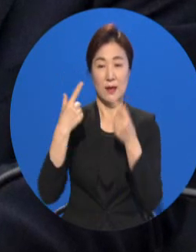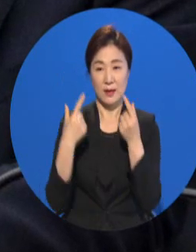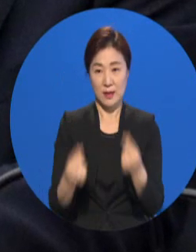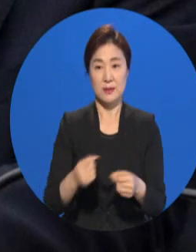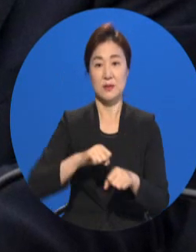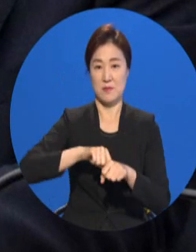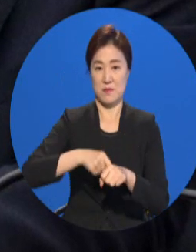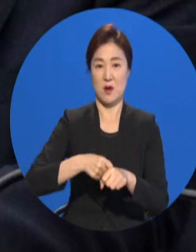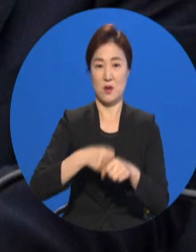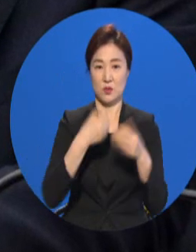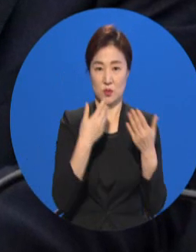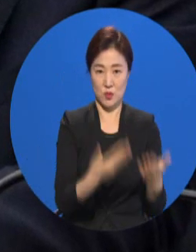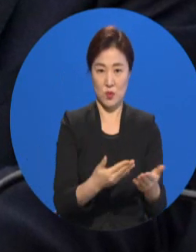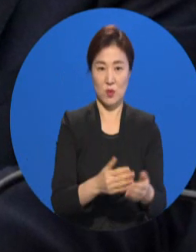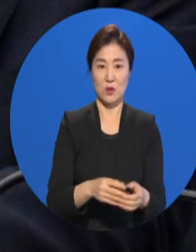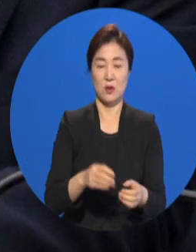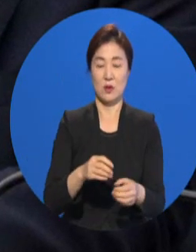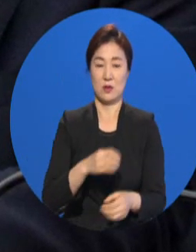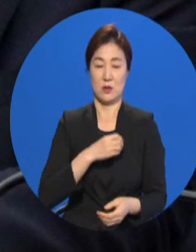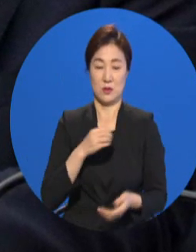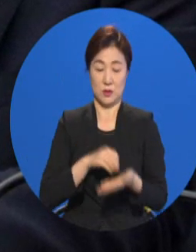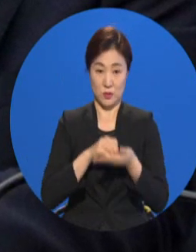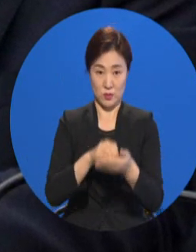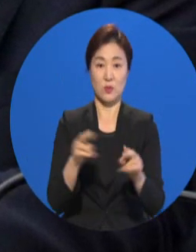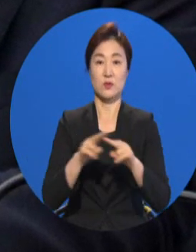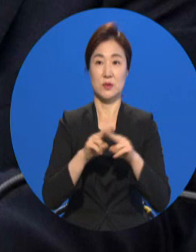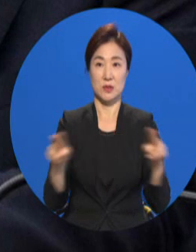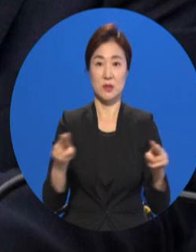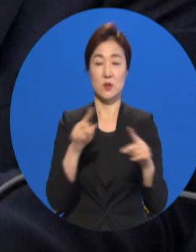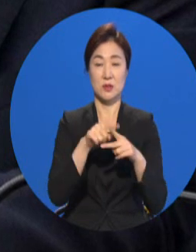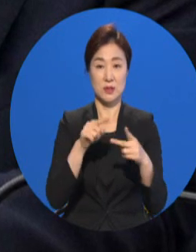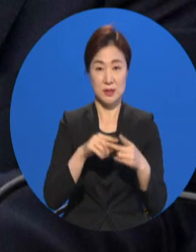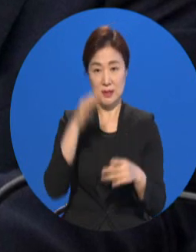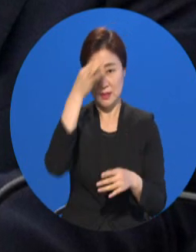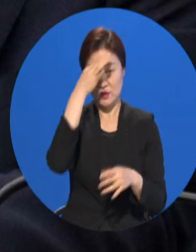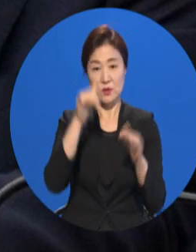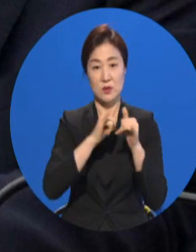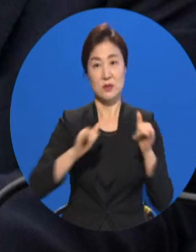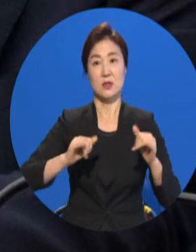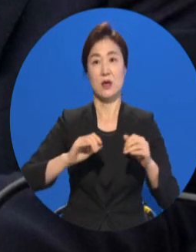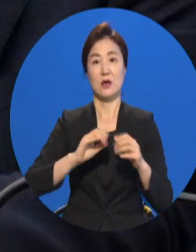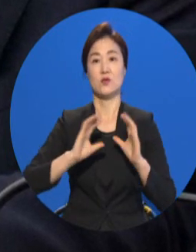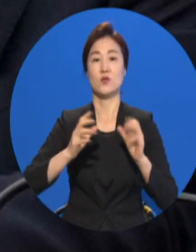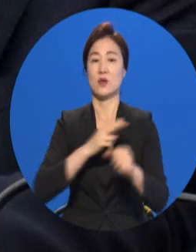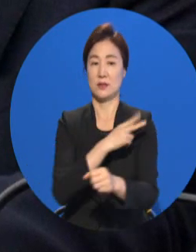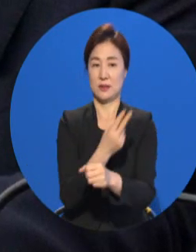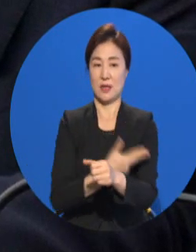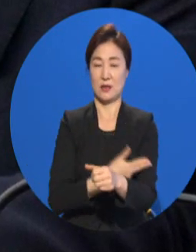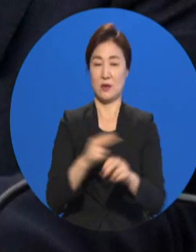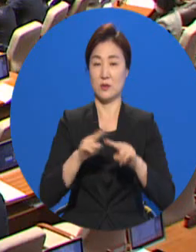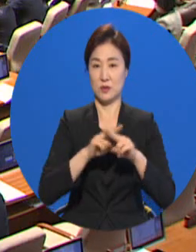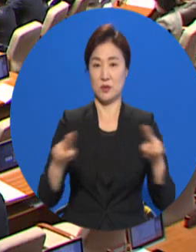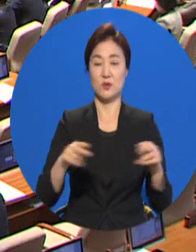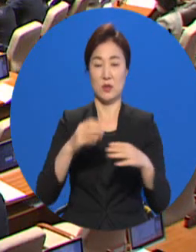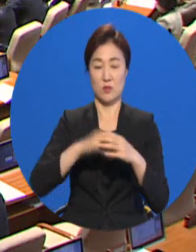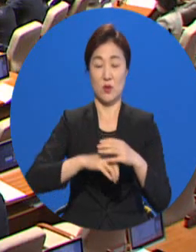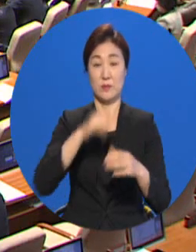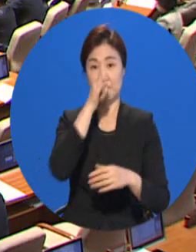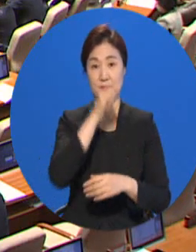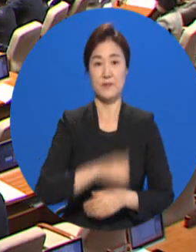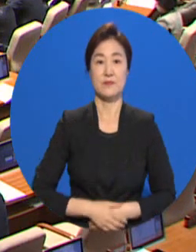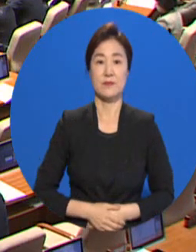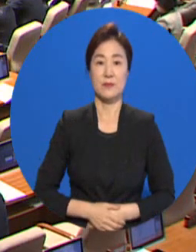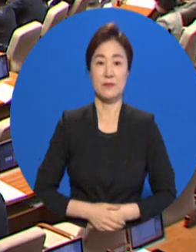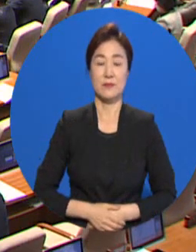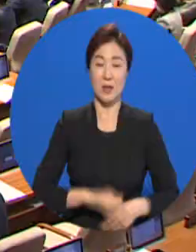수 있도록 하고 등록을 취소한다든지 또 기술자의 국가 자격을 정지하는 내용까지도 포함을 시켰습니다. 이 같은